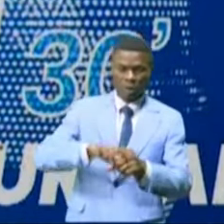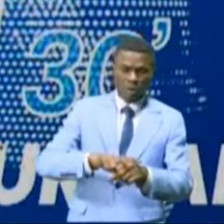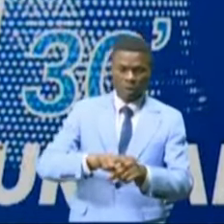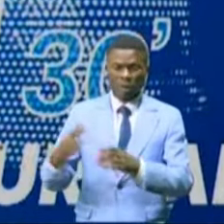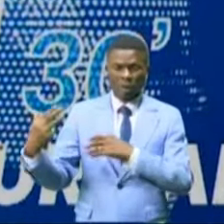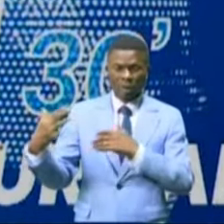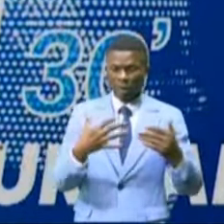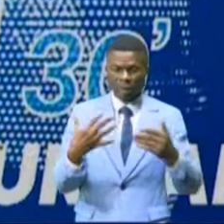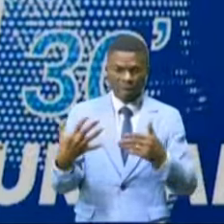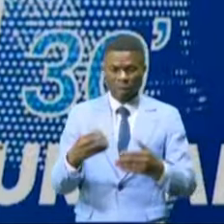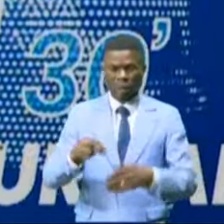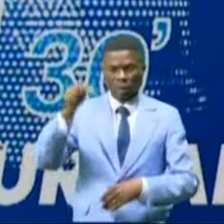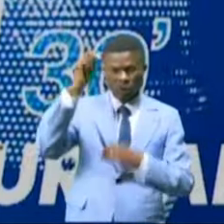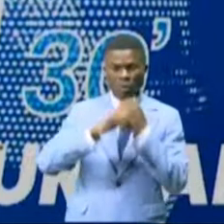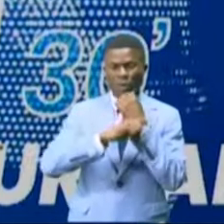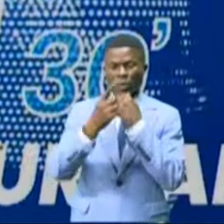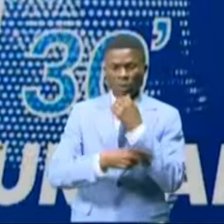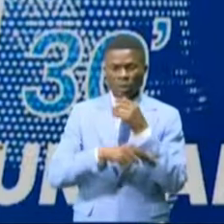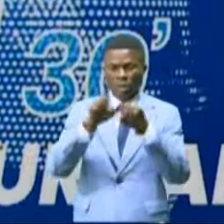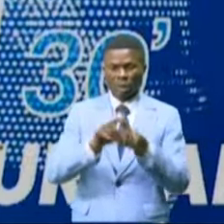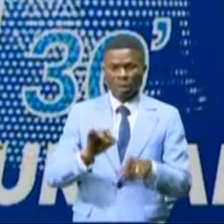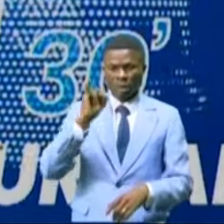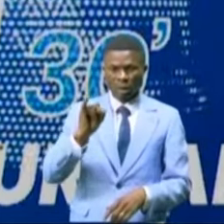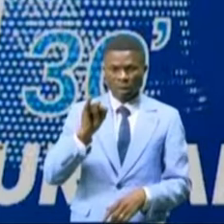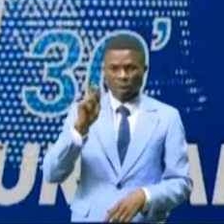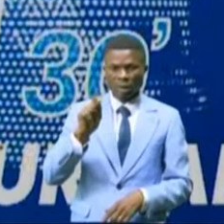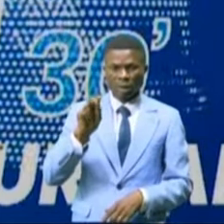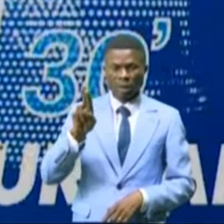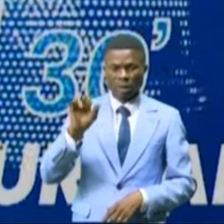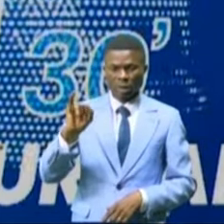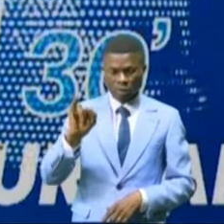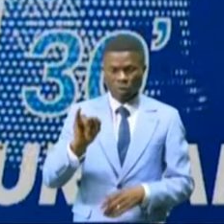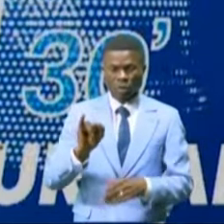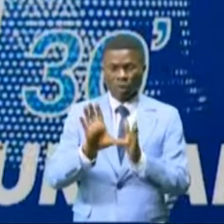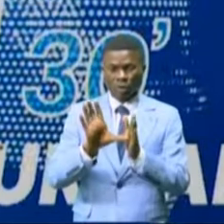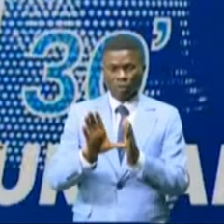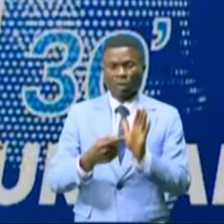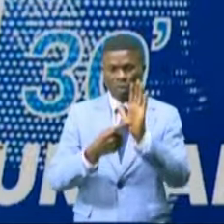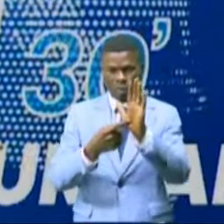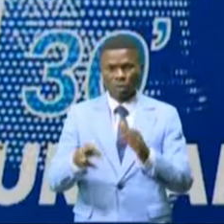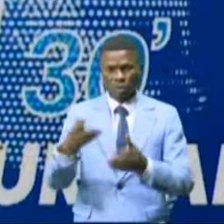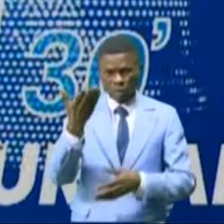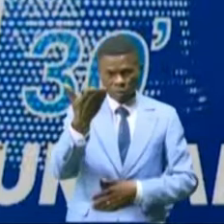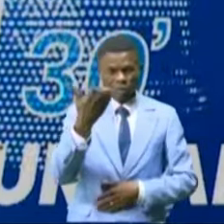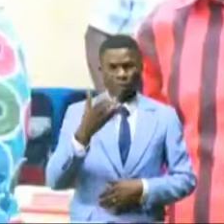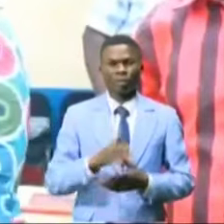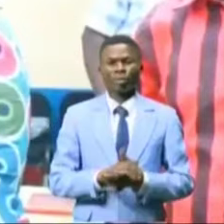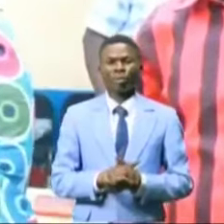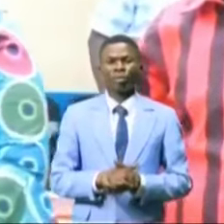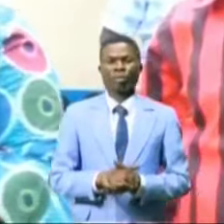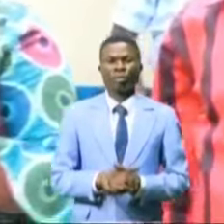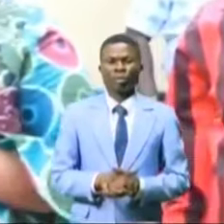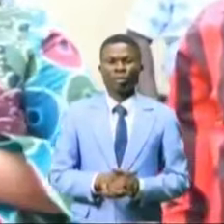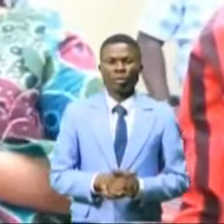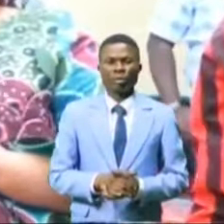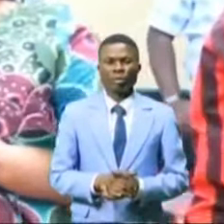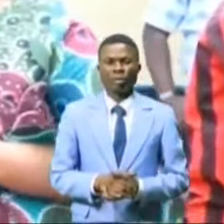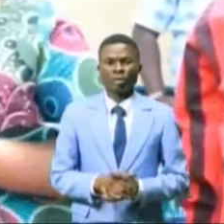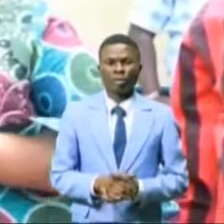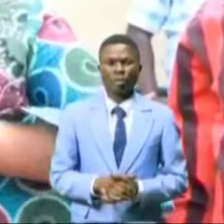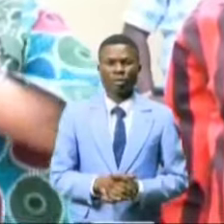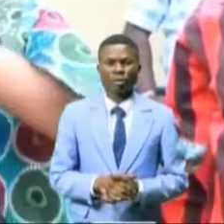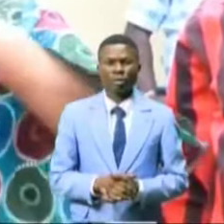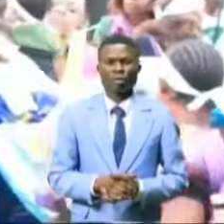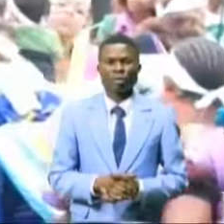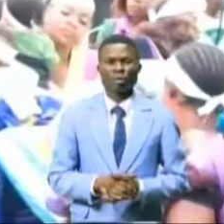des atrocités du Nord Kivu et de l'Ituri. Regardez cela dans ce reportage. Journée